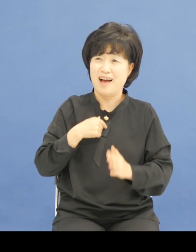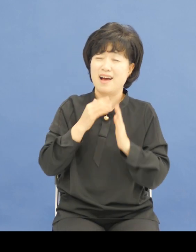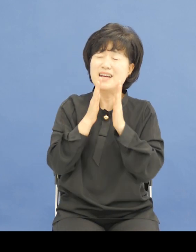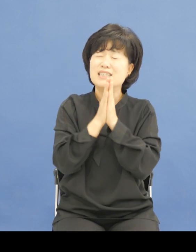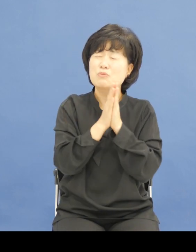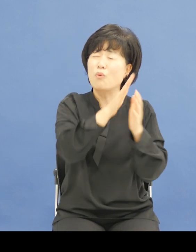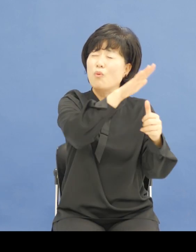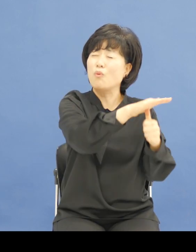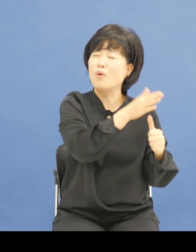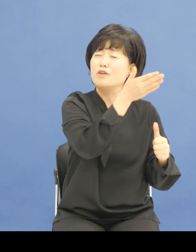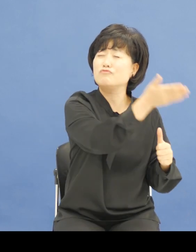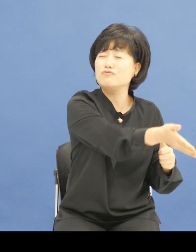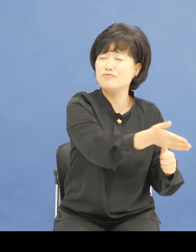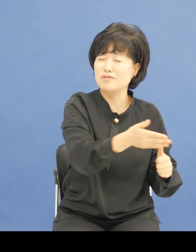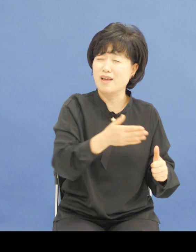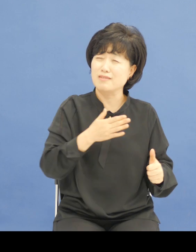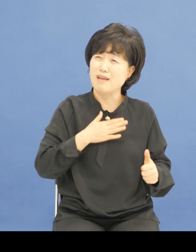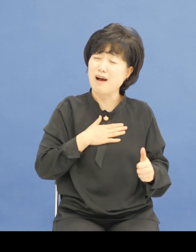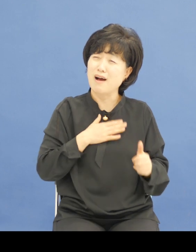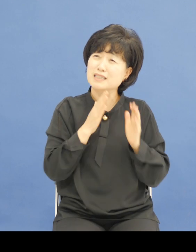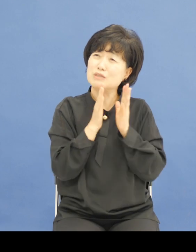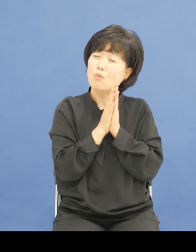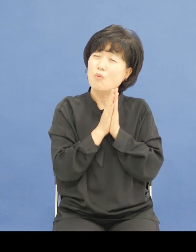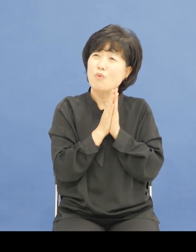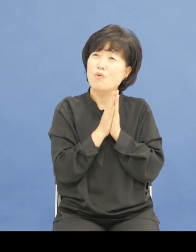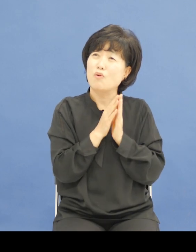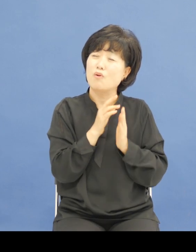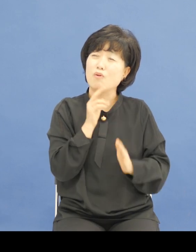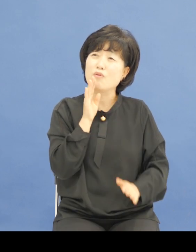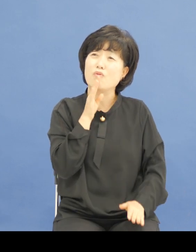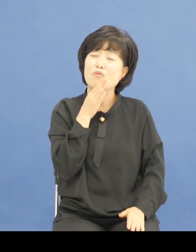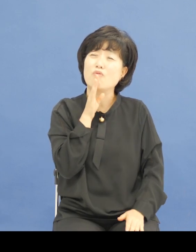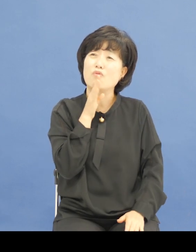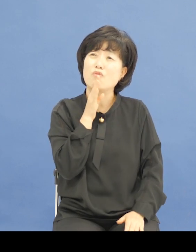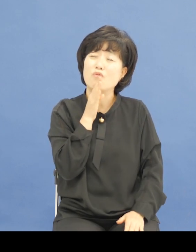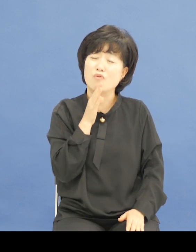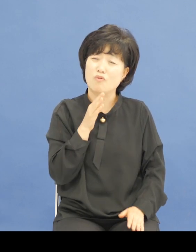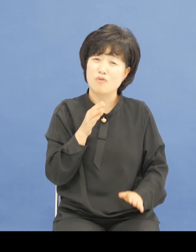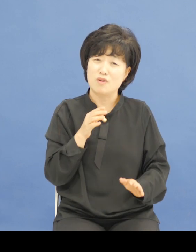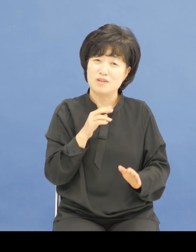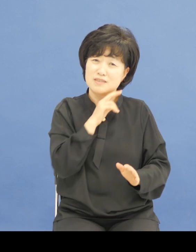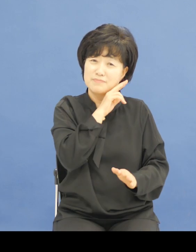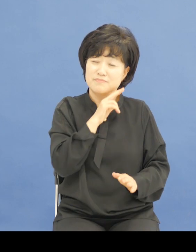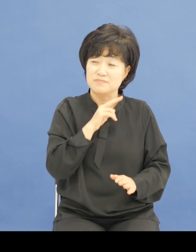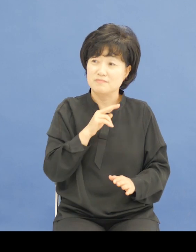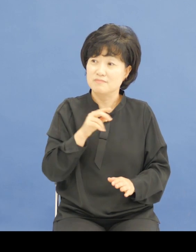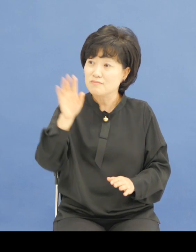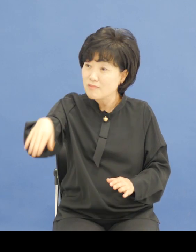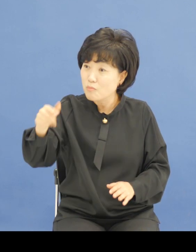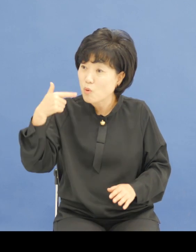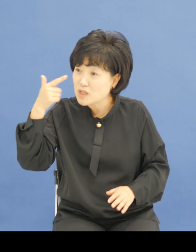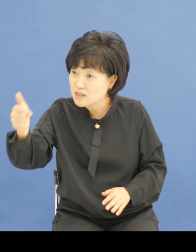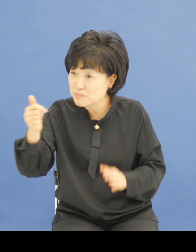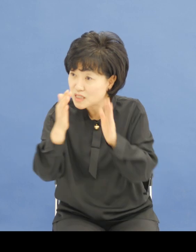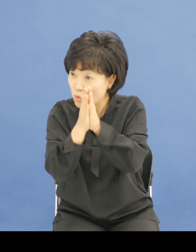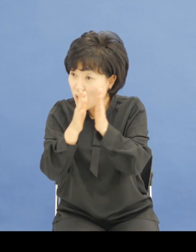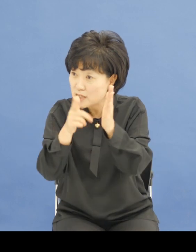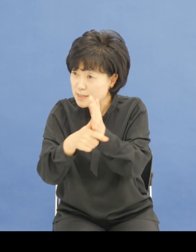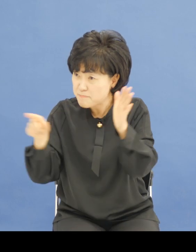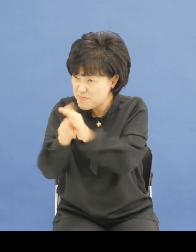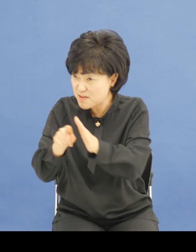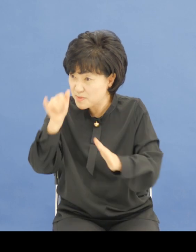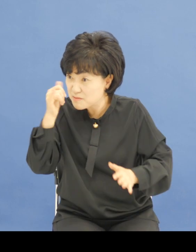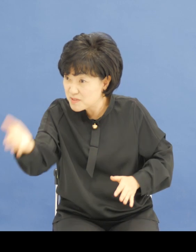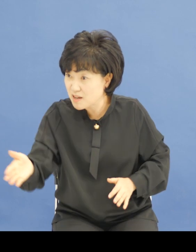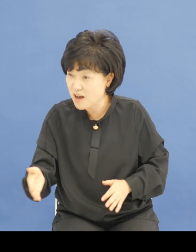기도하는데 잘 안 믿어지. 아, 뭐 굳이 뭐 그런 얘기를 못 하겠어요. 네. 아, 그리고 이제 물어봤죠. 뭐 목사님은 네. 기도하는 거 다 믿고 합니까? 아, 하셨잖아요. 네.